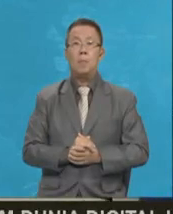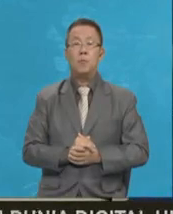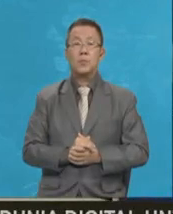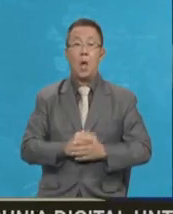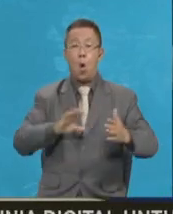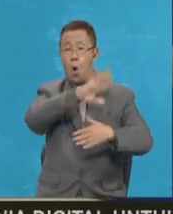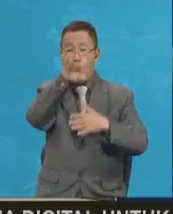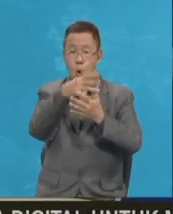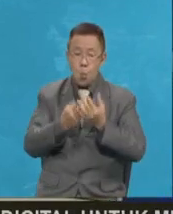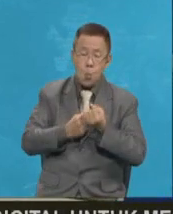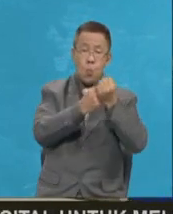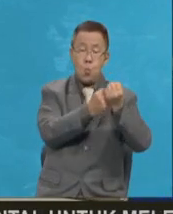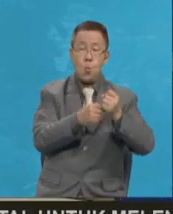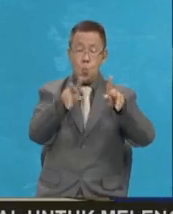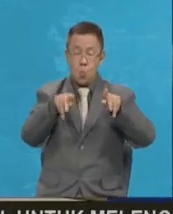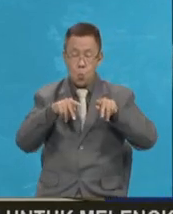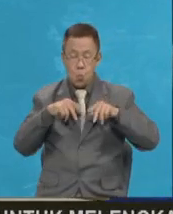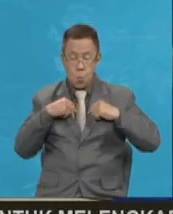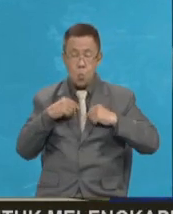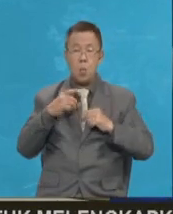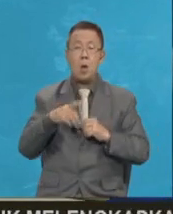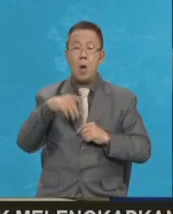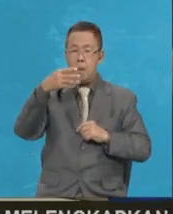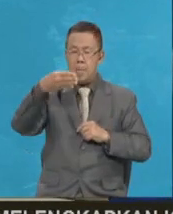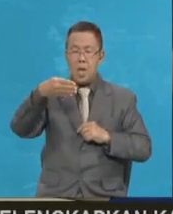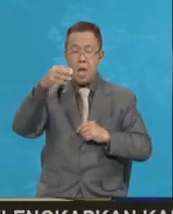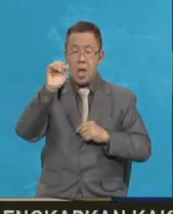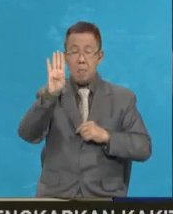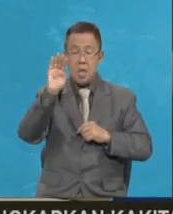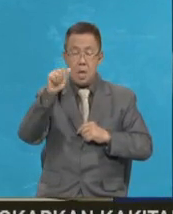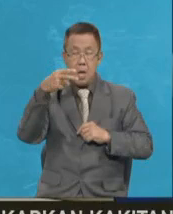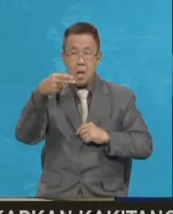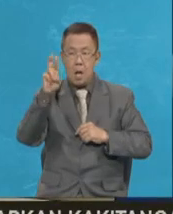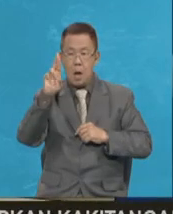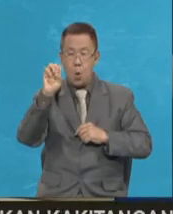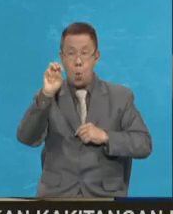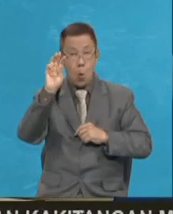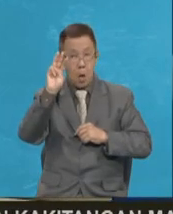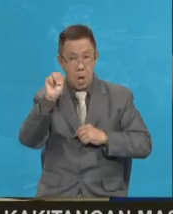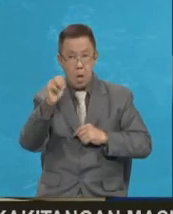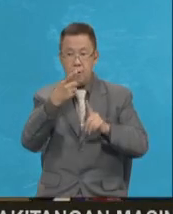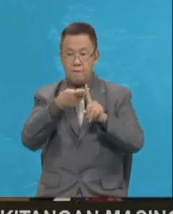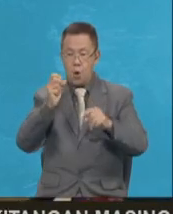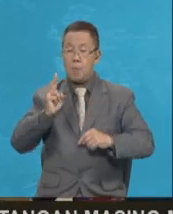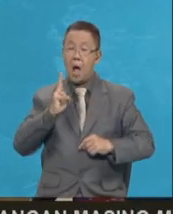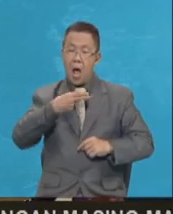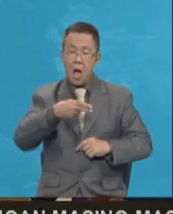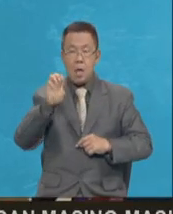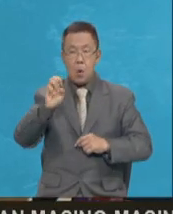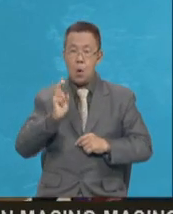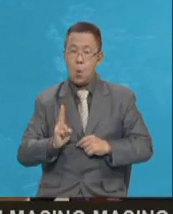Hai sumbangan diterima oleh pengiraan dato' Sri Paduka Hajrah romben pengiran Hajrah or timbalan menteri hal-ihwal ugama